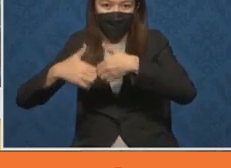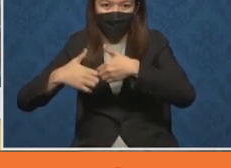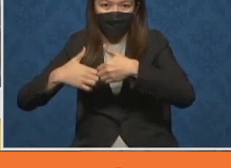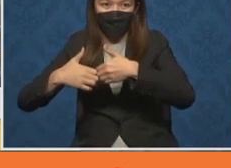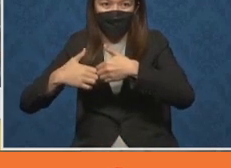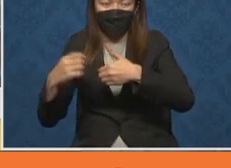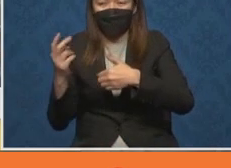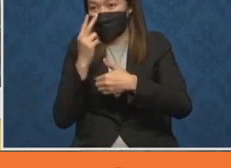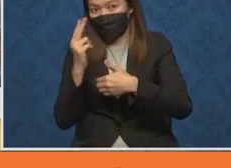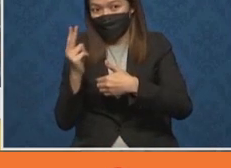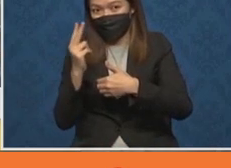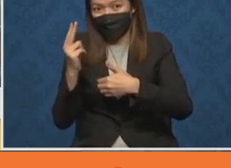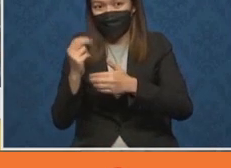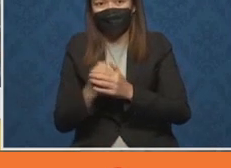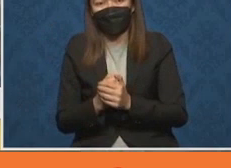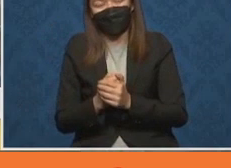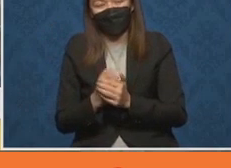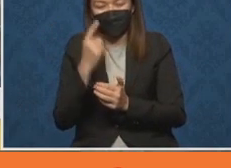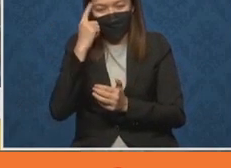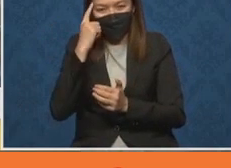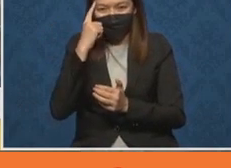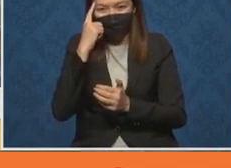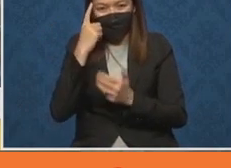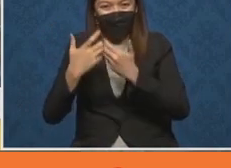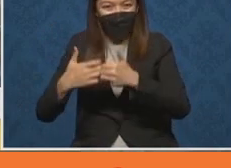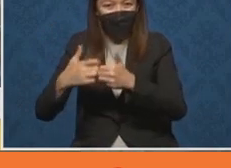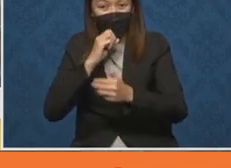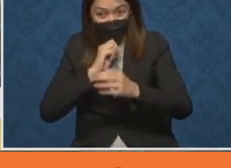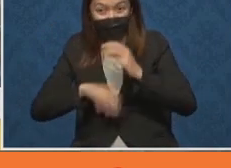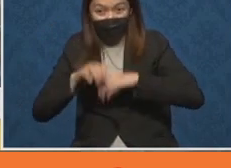ดูแล้ว ผมไม่มนใจว่ อัี้คือโงงานขยับ